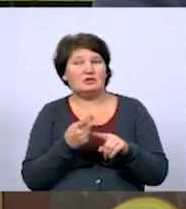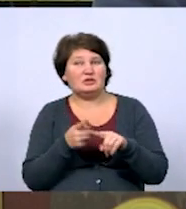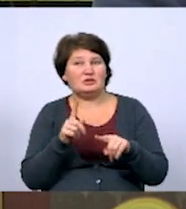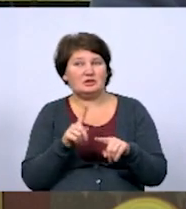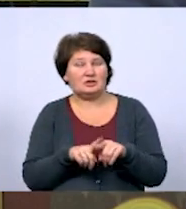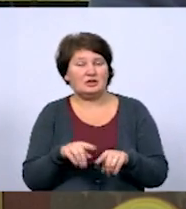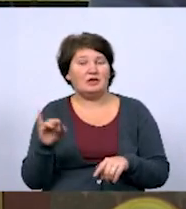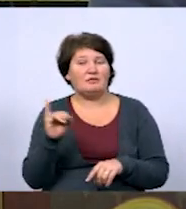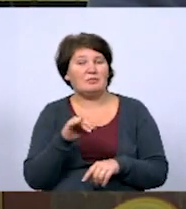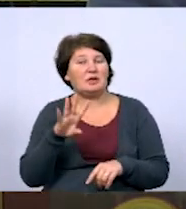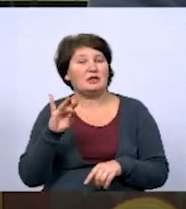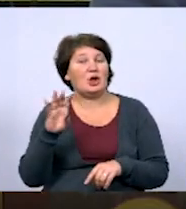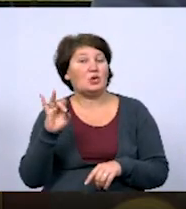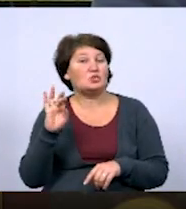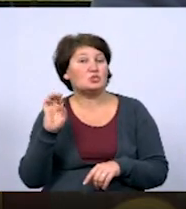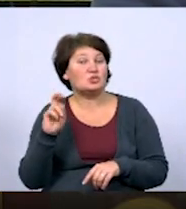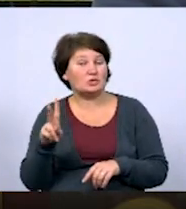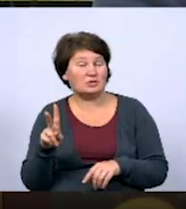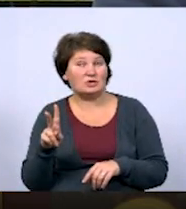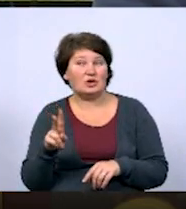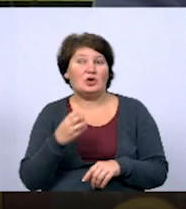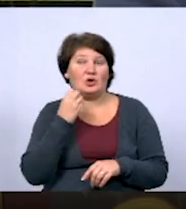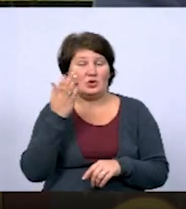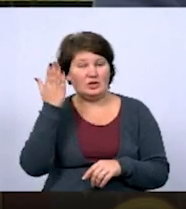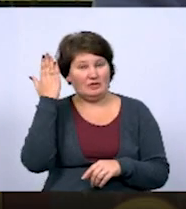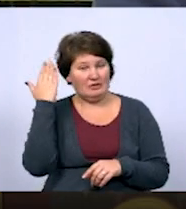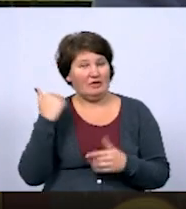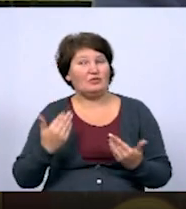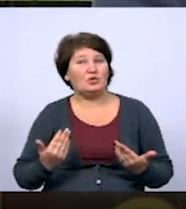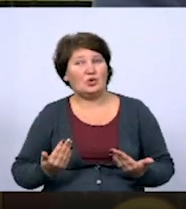Іван Микітайчук. Ми так приблизно так вирахували, коли він жив. Це